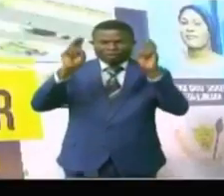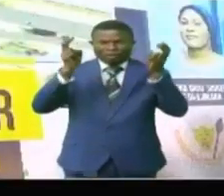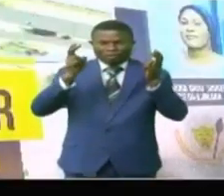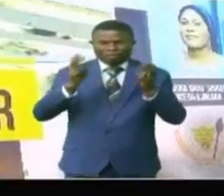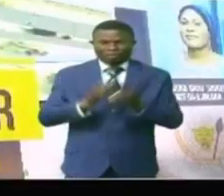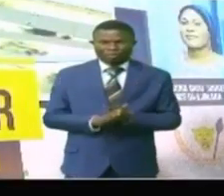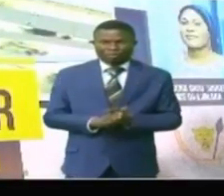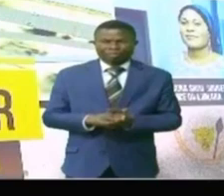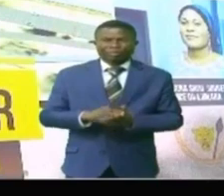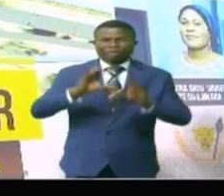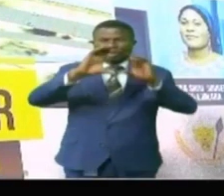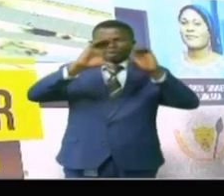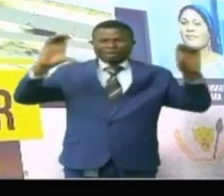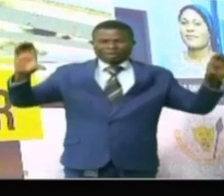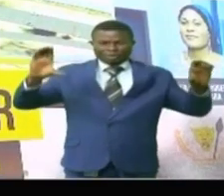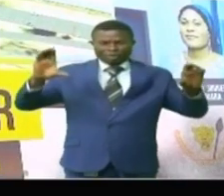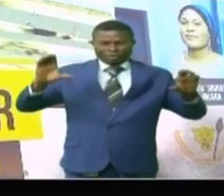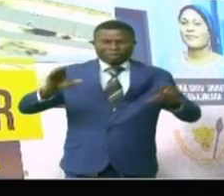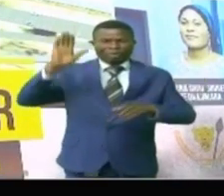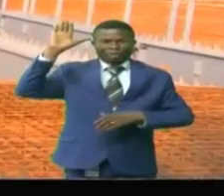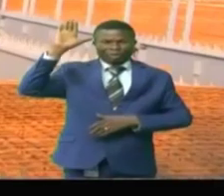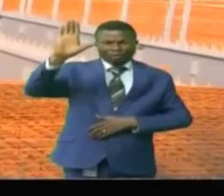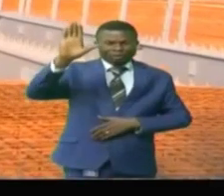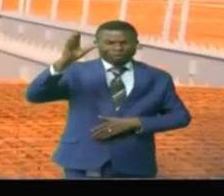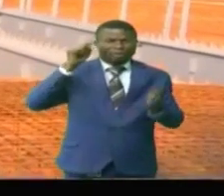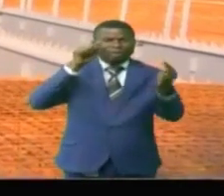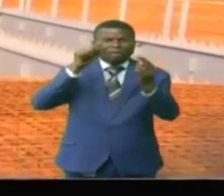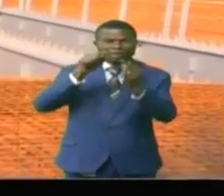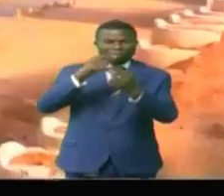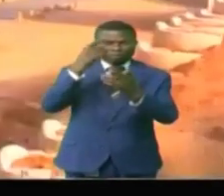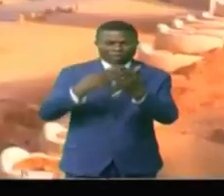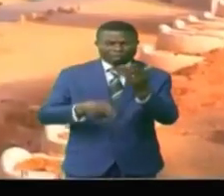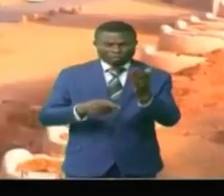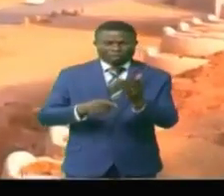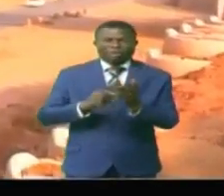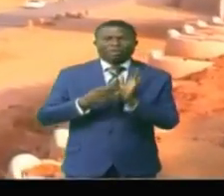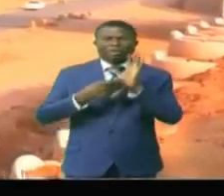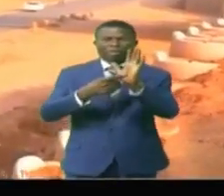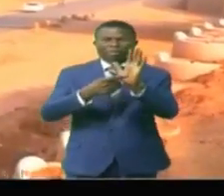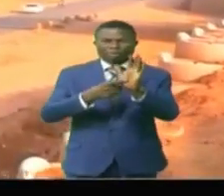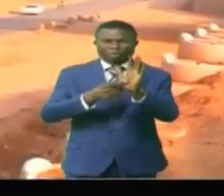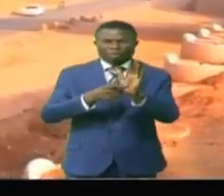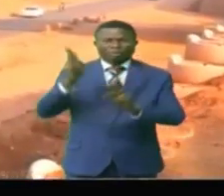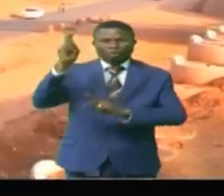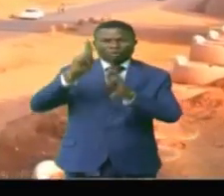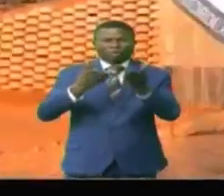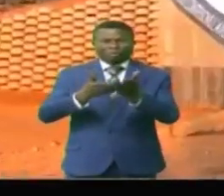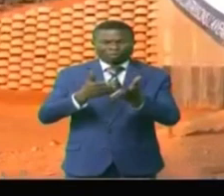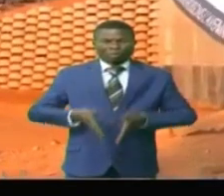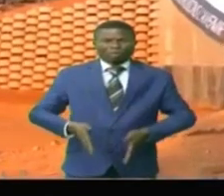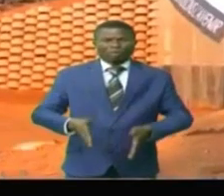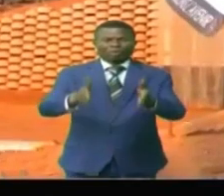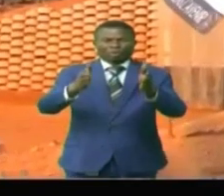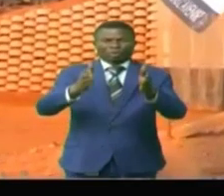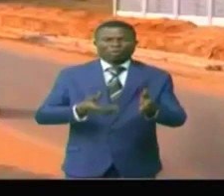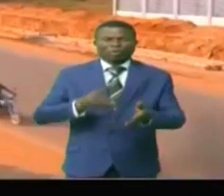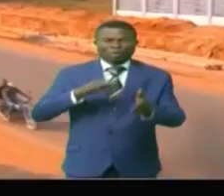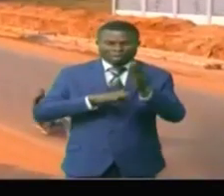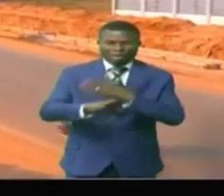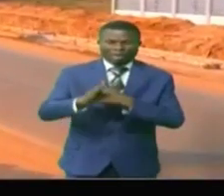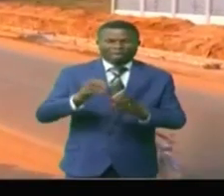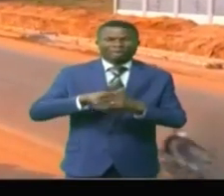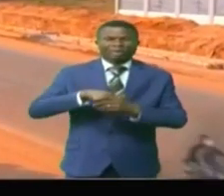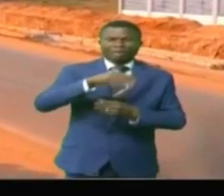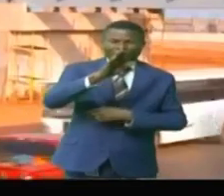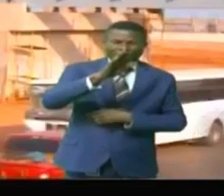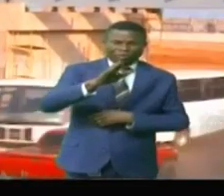échangeur moderne est en train d'être érigé. Objectif, garantir la fluidité de la circulation sur l'autoroute des véhicules entrant et